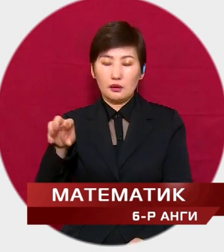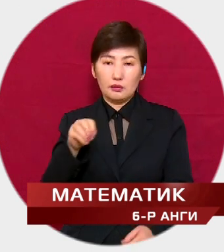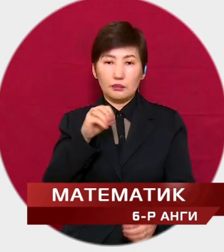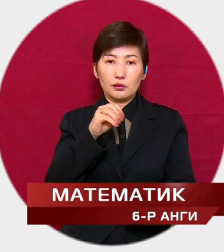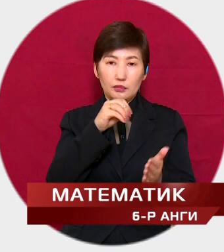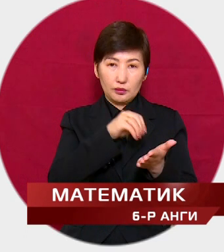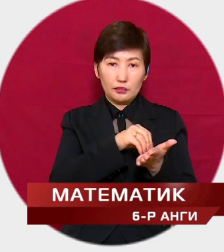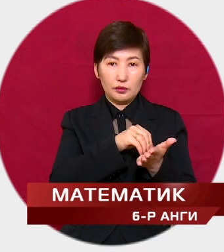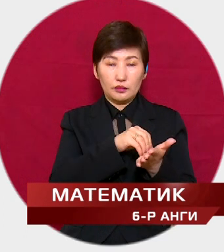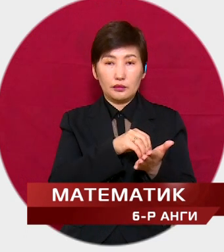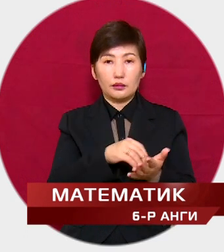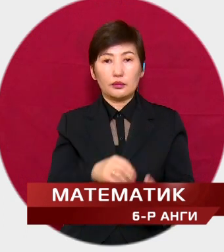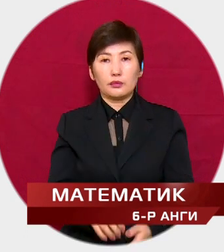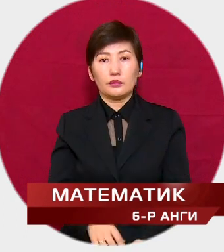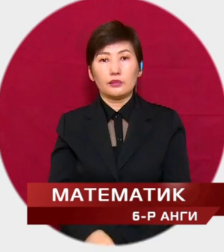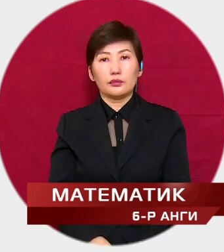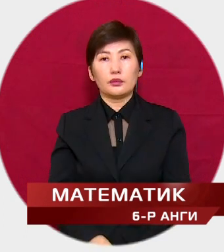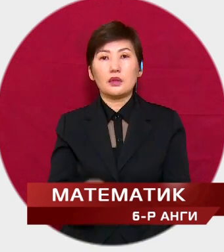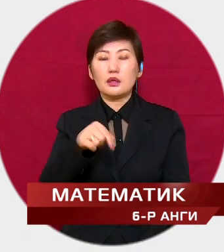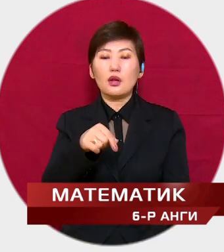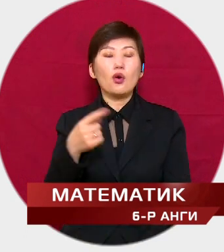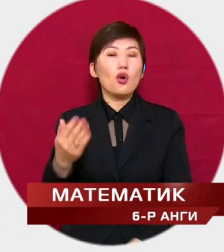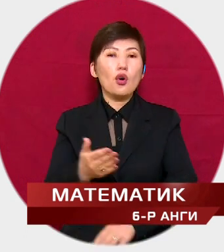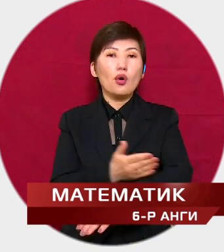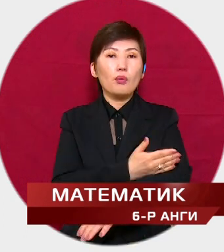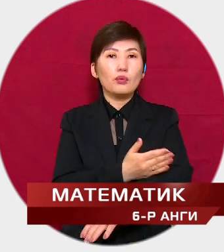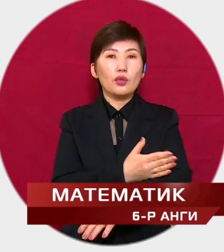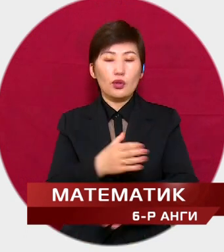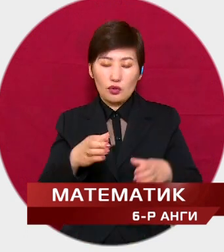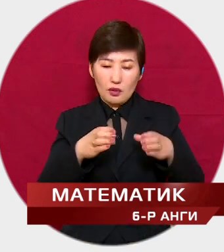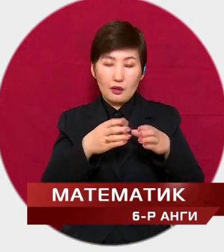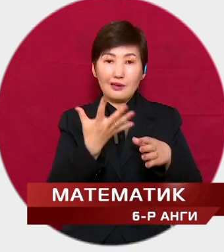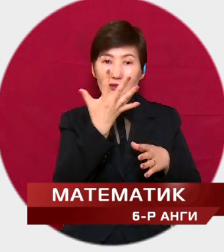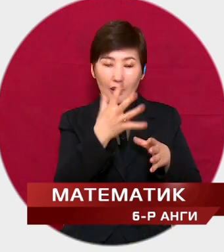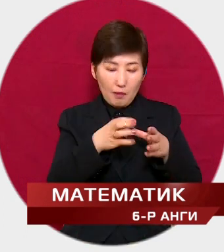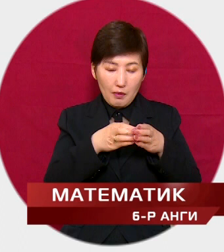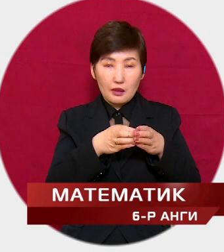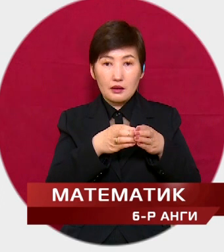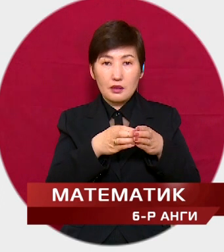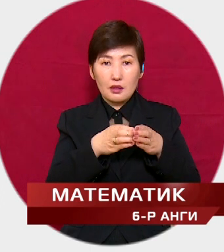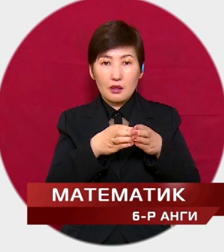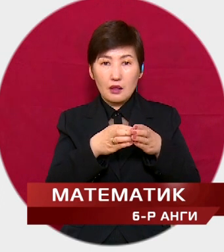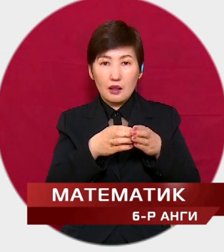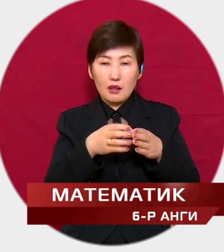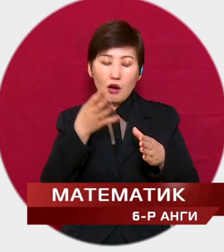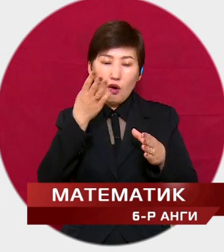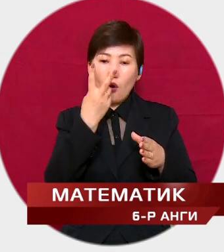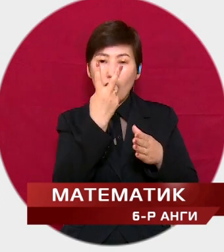саяын бүртгэснээсээ санах юм бол 5-аар багцалсан нэг багц дээрэс нь 2 босоо зураас